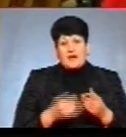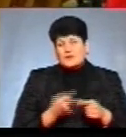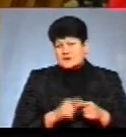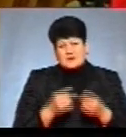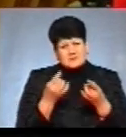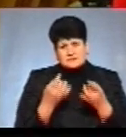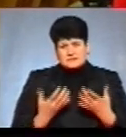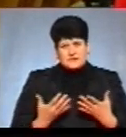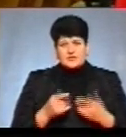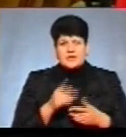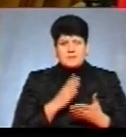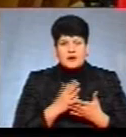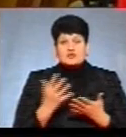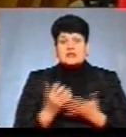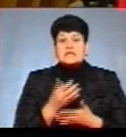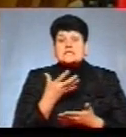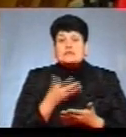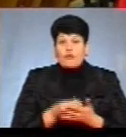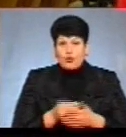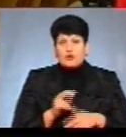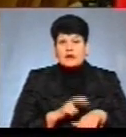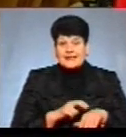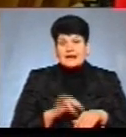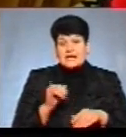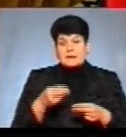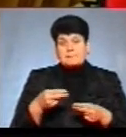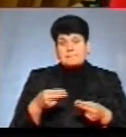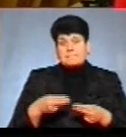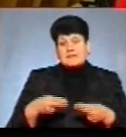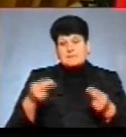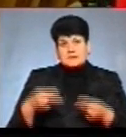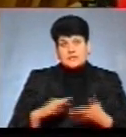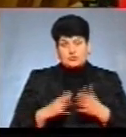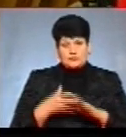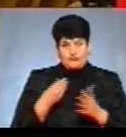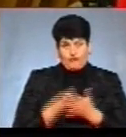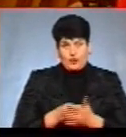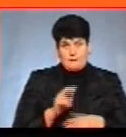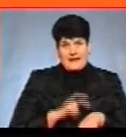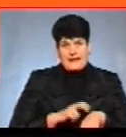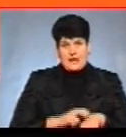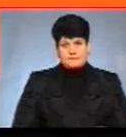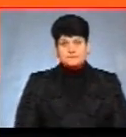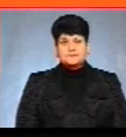таке звичайне, то вони мають знайти свого лікаря і підписати декларацію зі своїм лікарем.